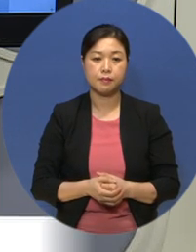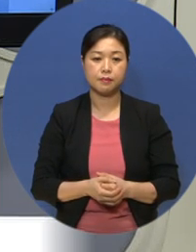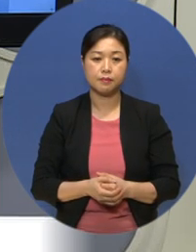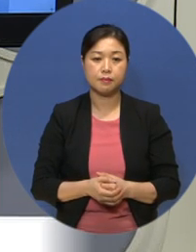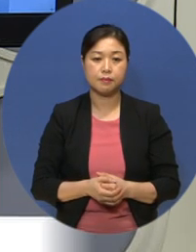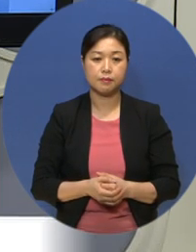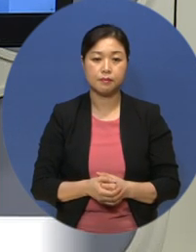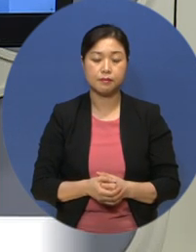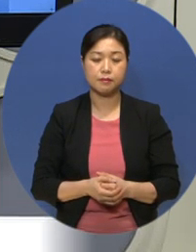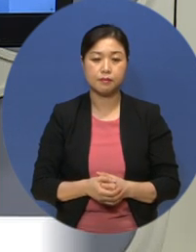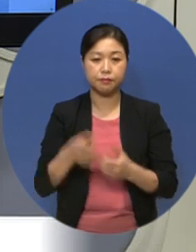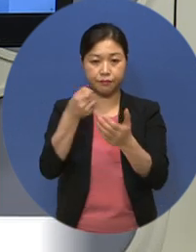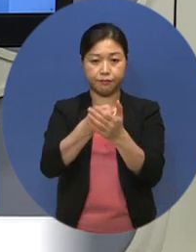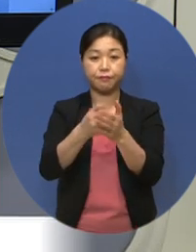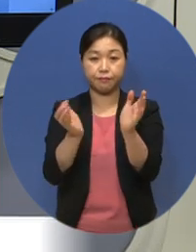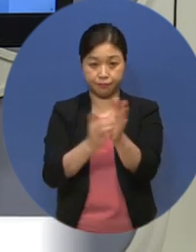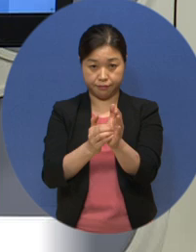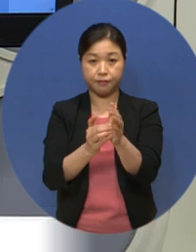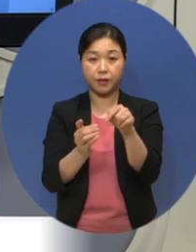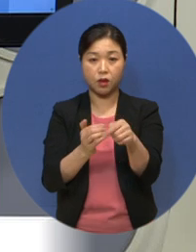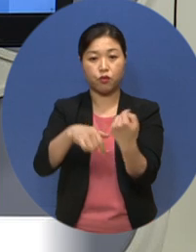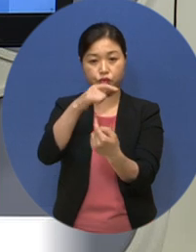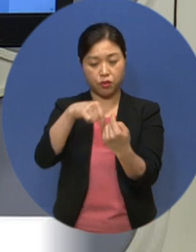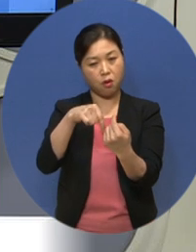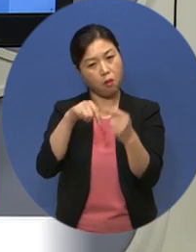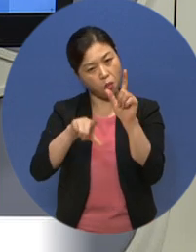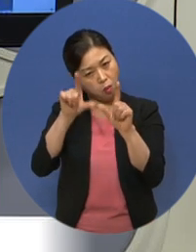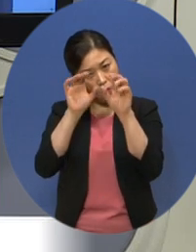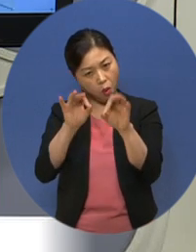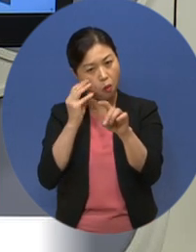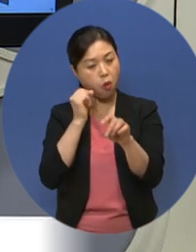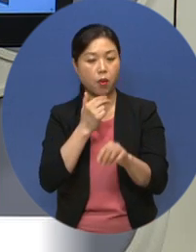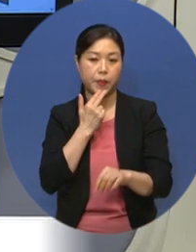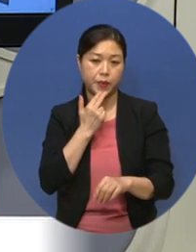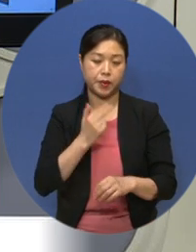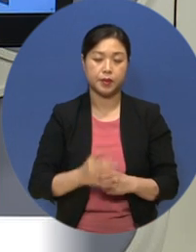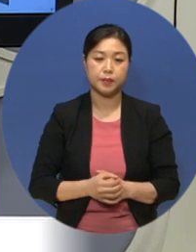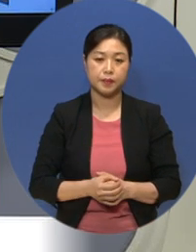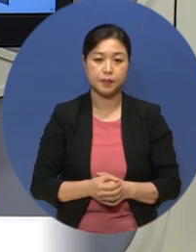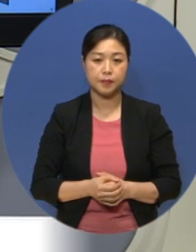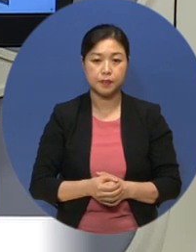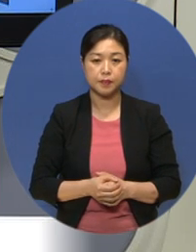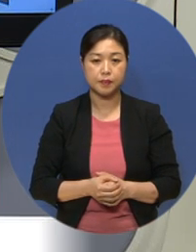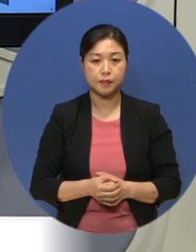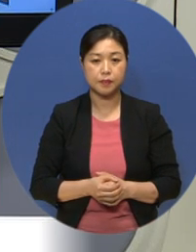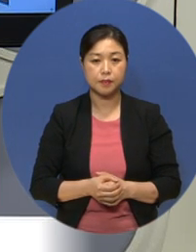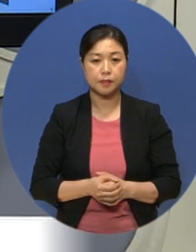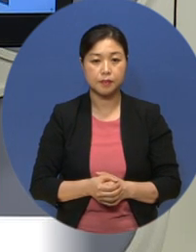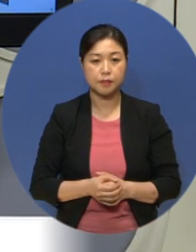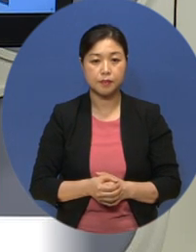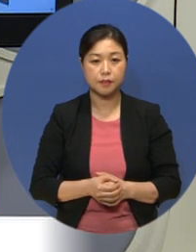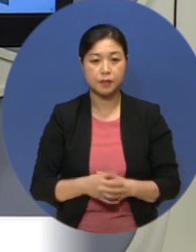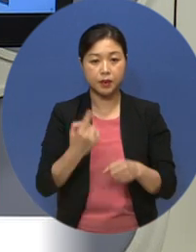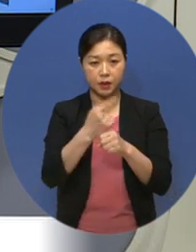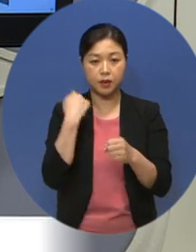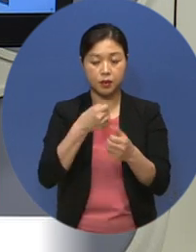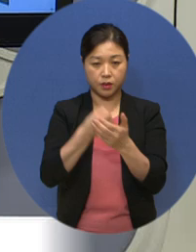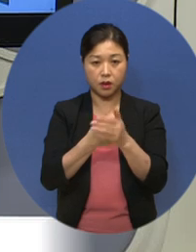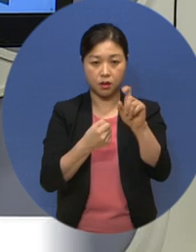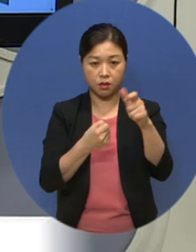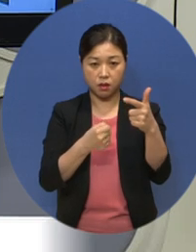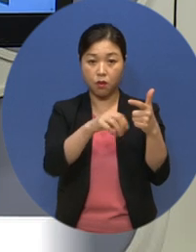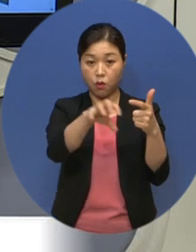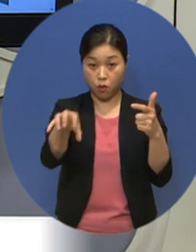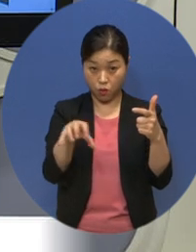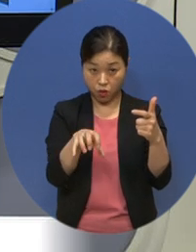한편 이미 지정된 기관들의 운영도 원활하지 못한 것으로 드러났습니다 지난해 까지 지정된 16개